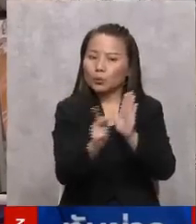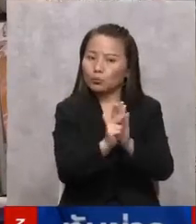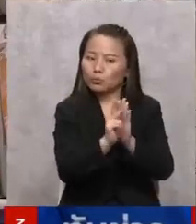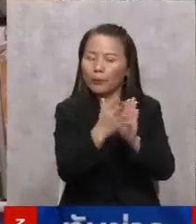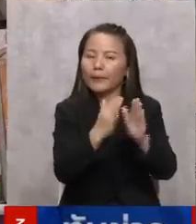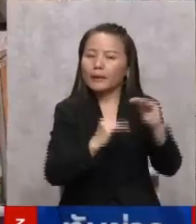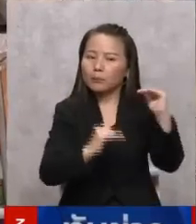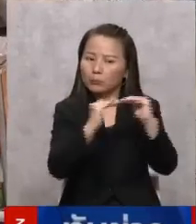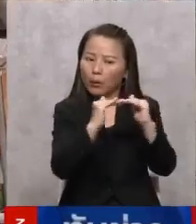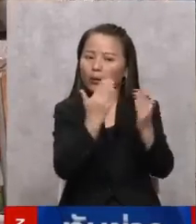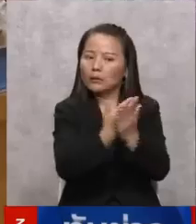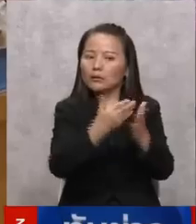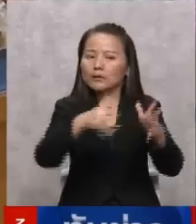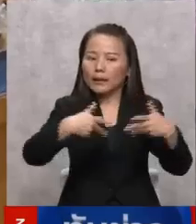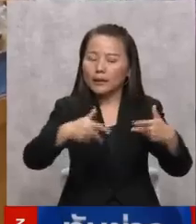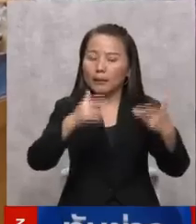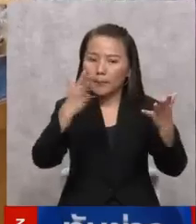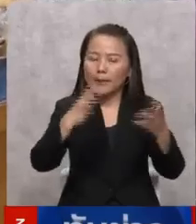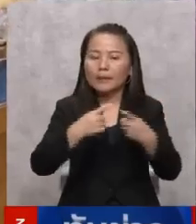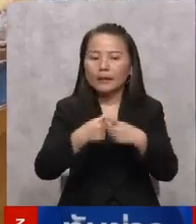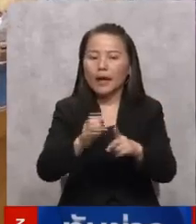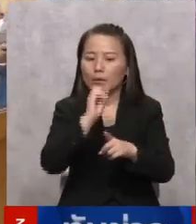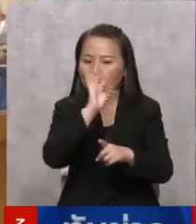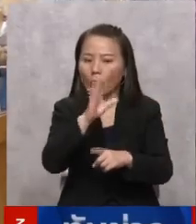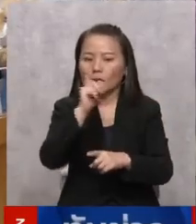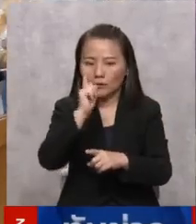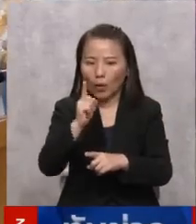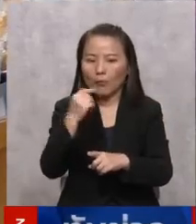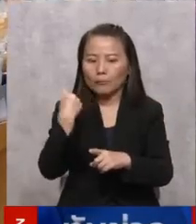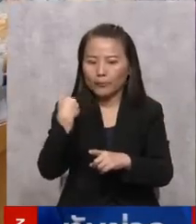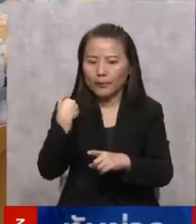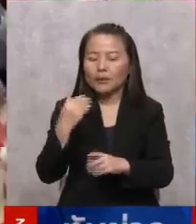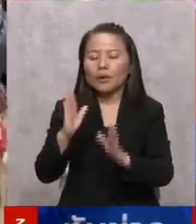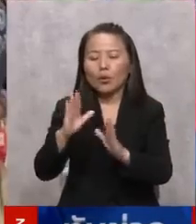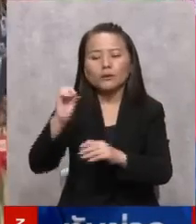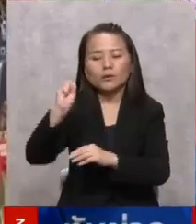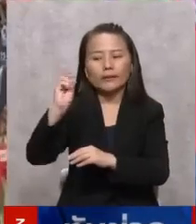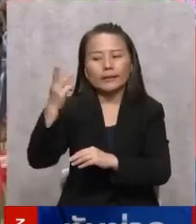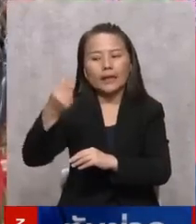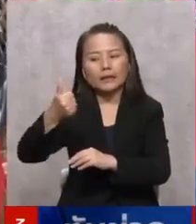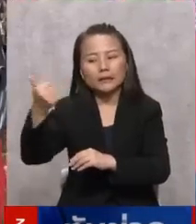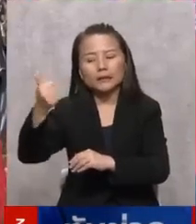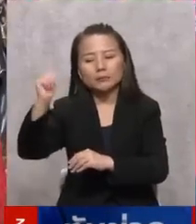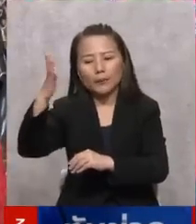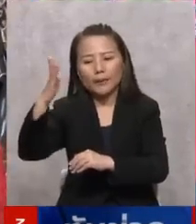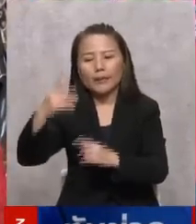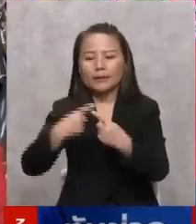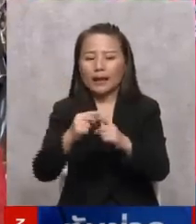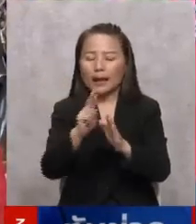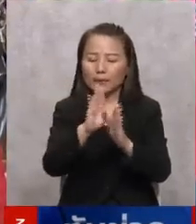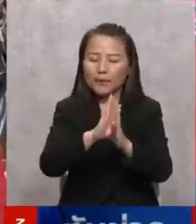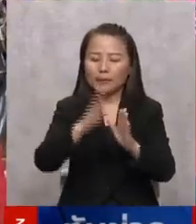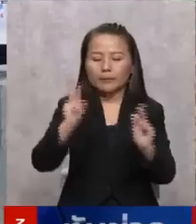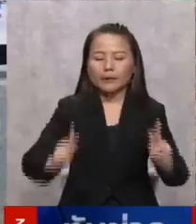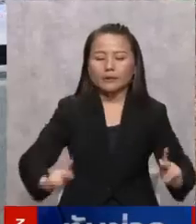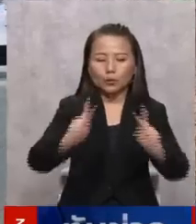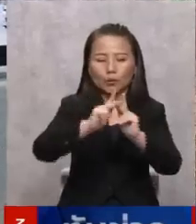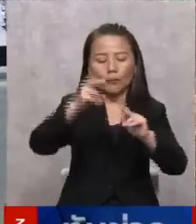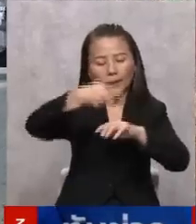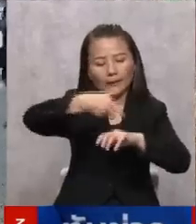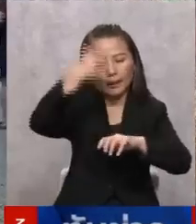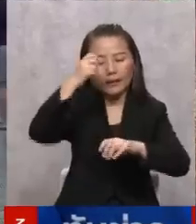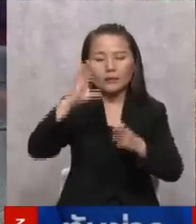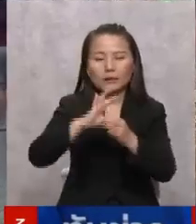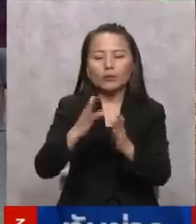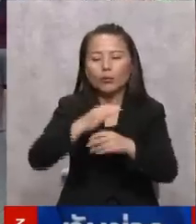ติด้านรายได้มีเพียงการระบุว่าต้องไม่เป็นผู้รับสวัสดิการอื่นก่อนอยู่แล้วแต่ในระเบียบกระทรวงมหาดไทยว่าด้วยหลักเกณฑ์